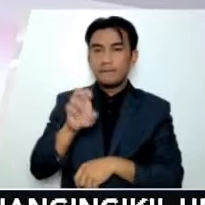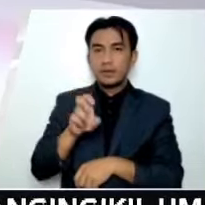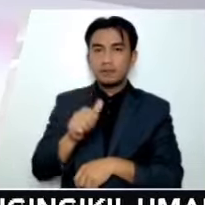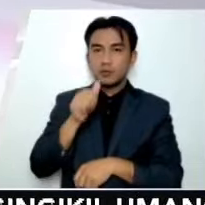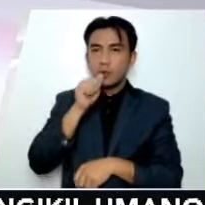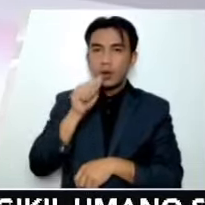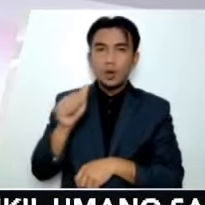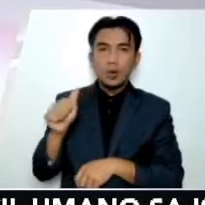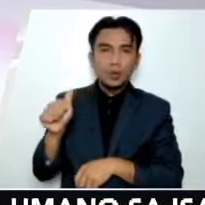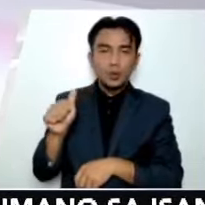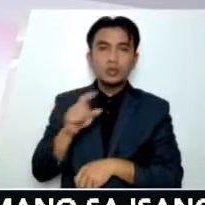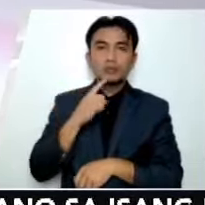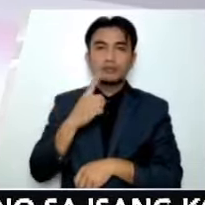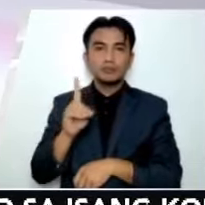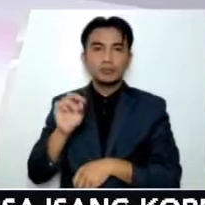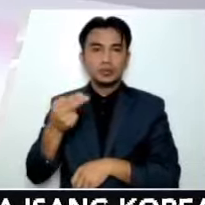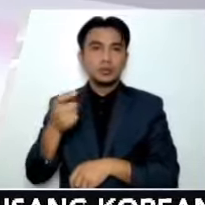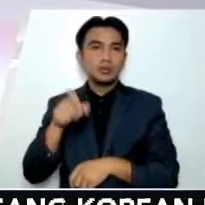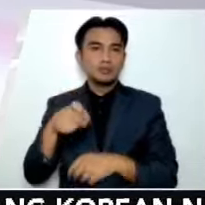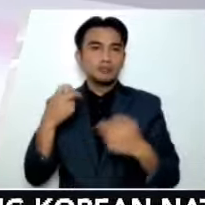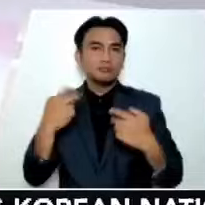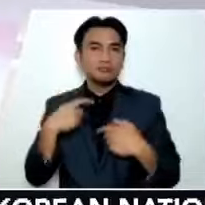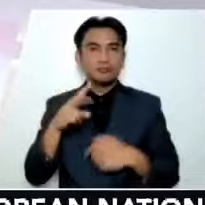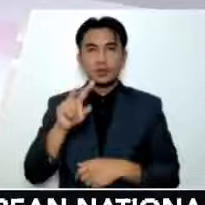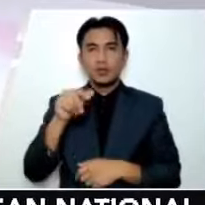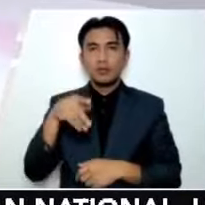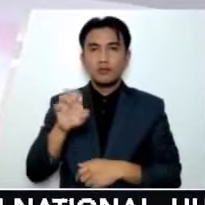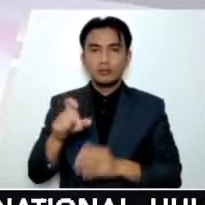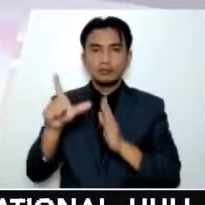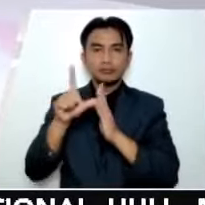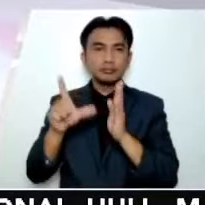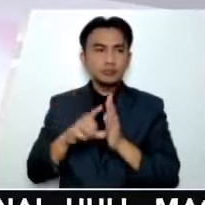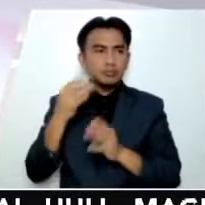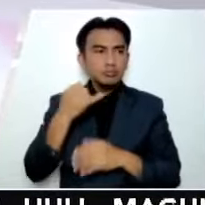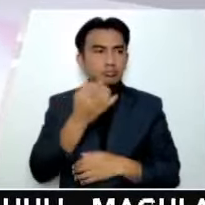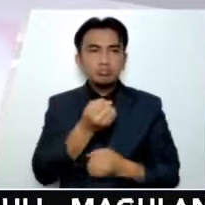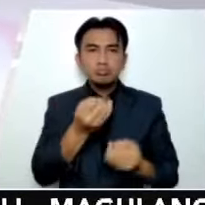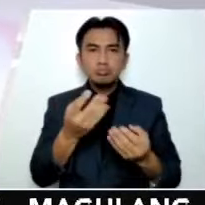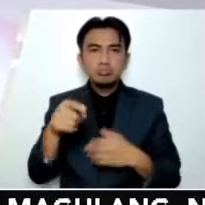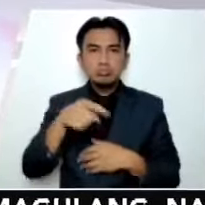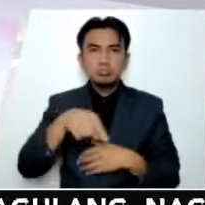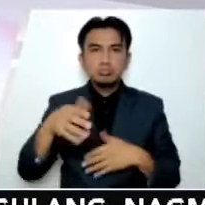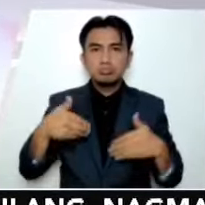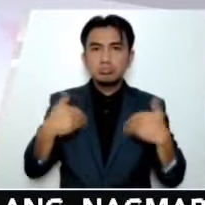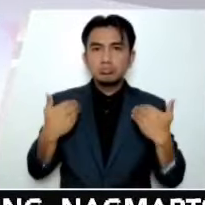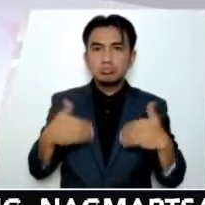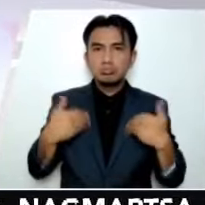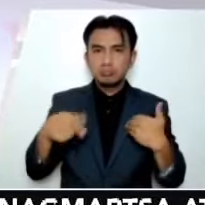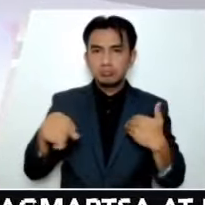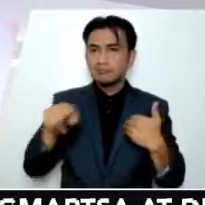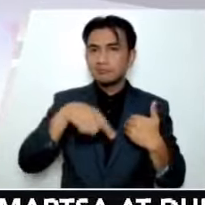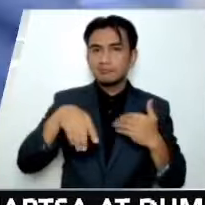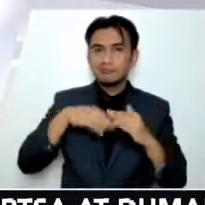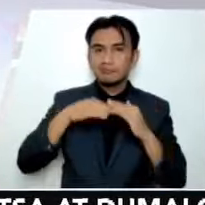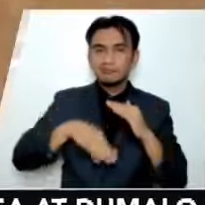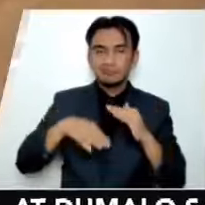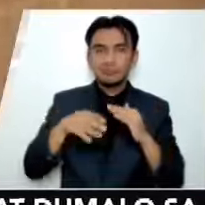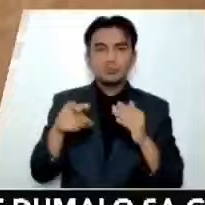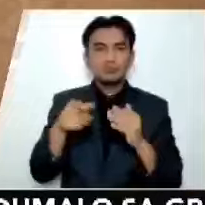amyendahan ng vape law, lalo't may mga naeengganyo ng mag-vape sa murang edad pa lang. May report si Mark